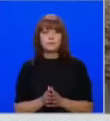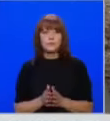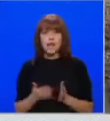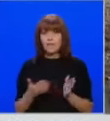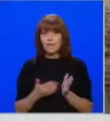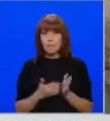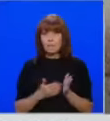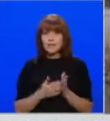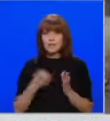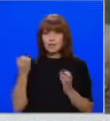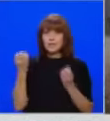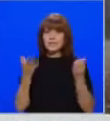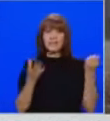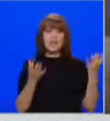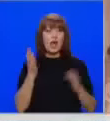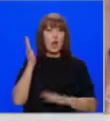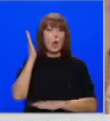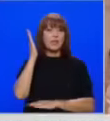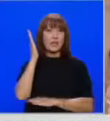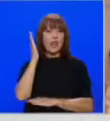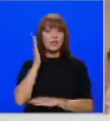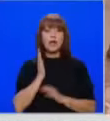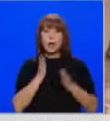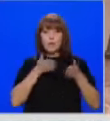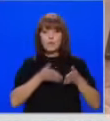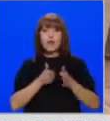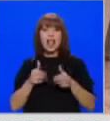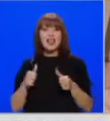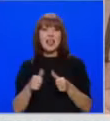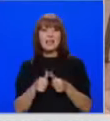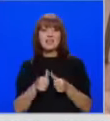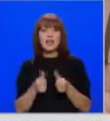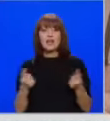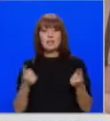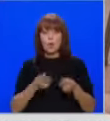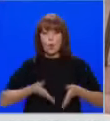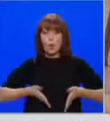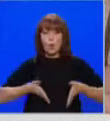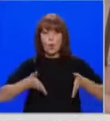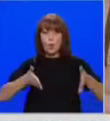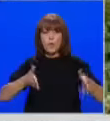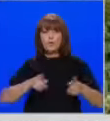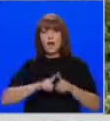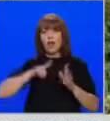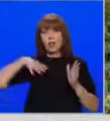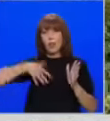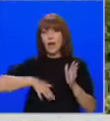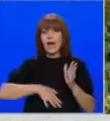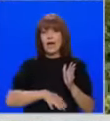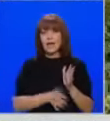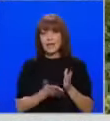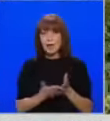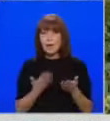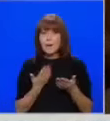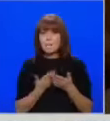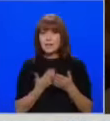Вместо неоновите светлини на хотели и казина, посетителите на Лас Вегас са посрещнати от улици, превърнали се в реки.